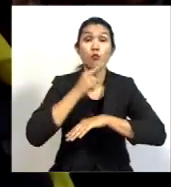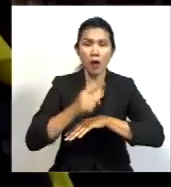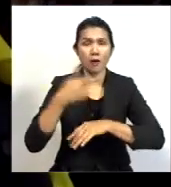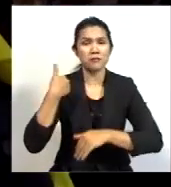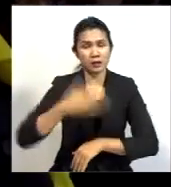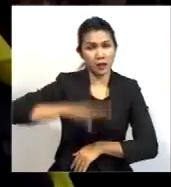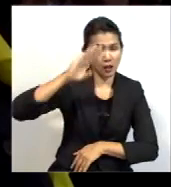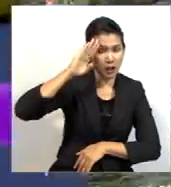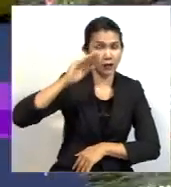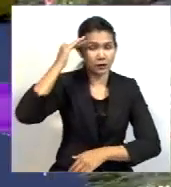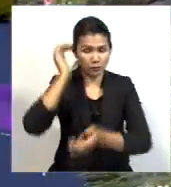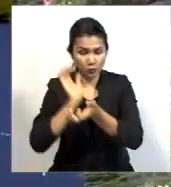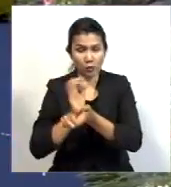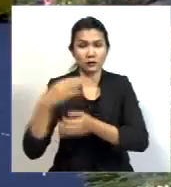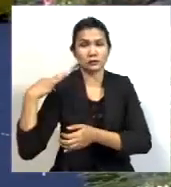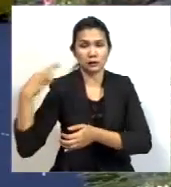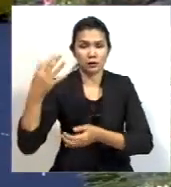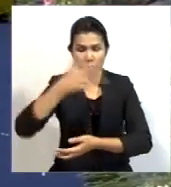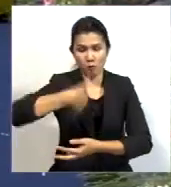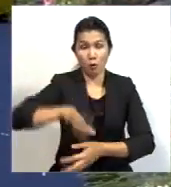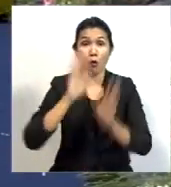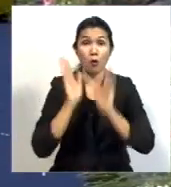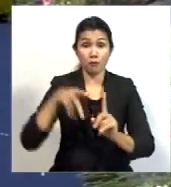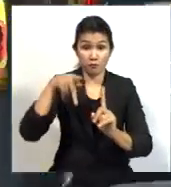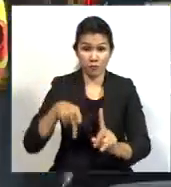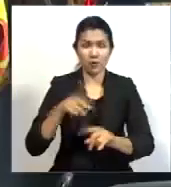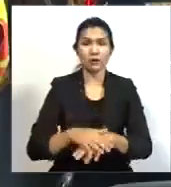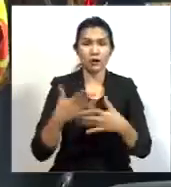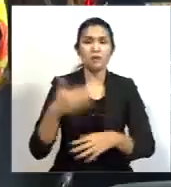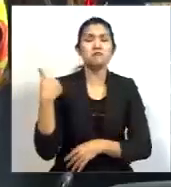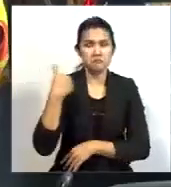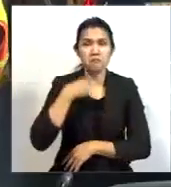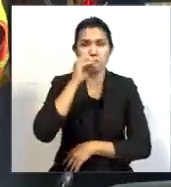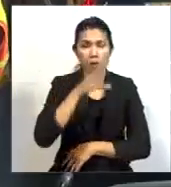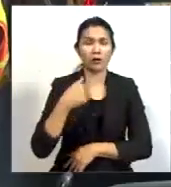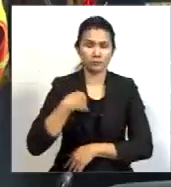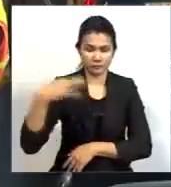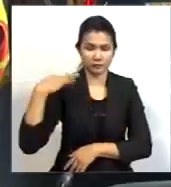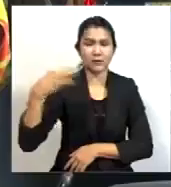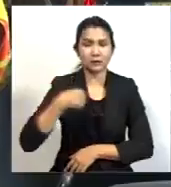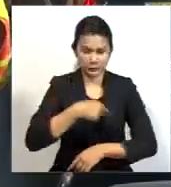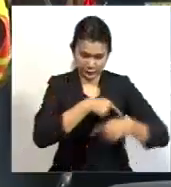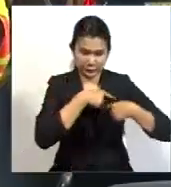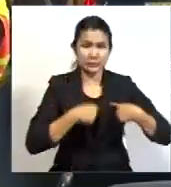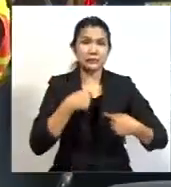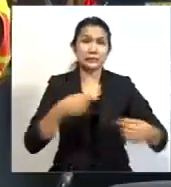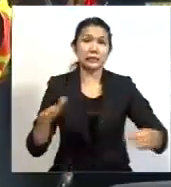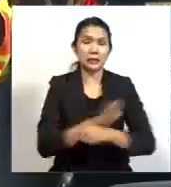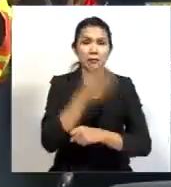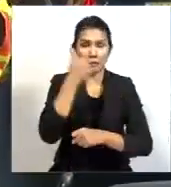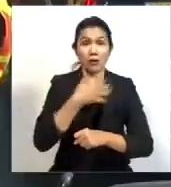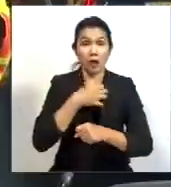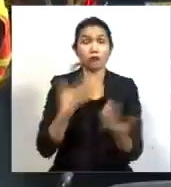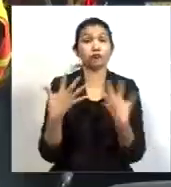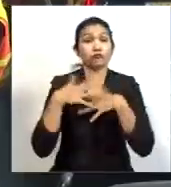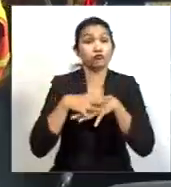ตำรวจและประชาชนจิตอาสาเข้าร่วมกว่า 1,000 คนนะคะจิตอาสาคนหนึ่งก็บอกค่ะว่ายินดีที่มาร่วมกิจกรรมครั้งนี้เพราะว่าอยากมีส่